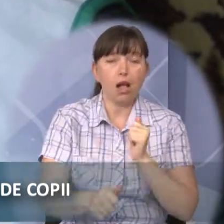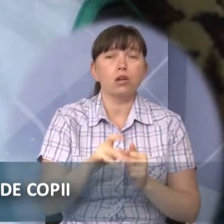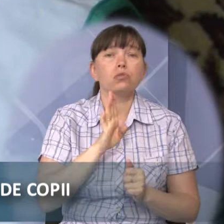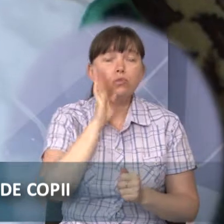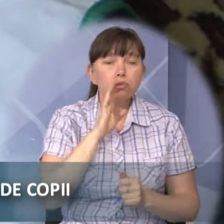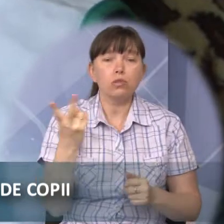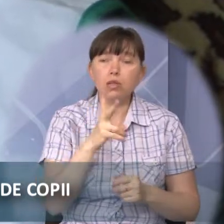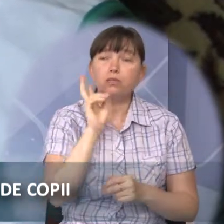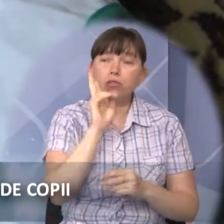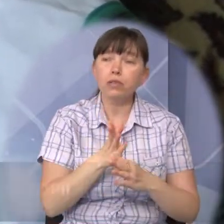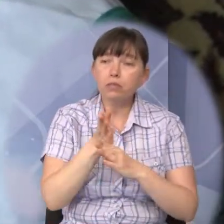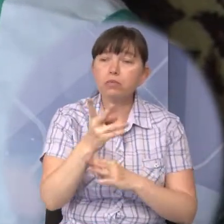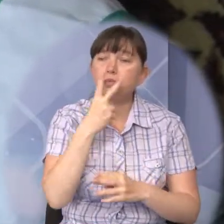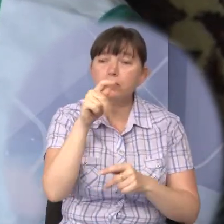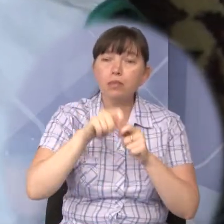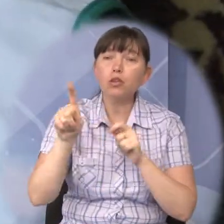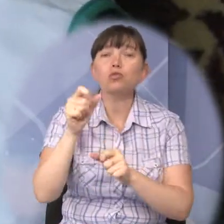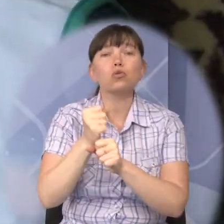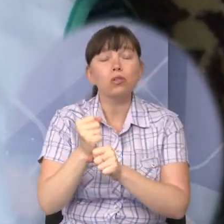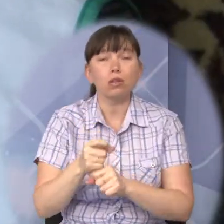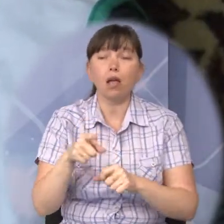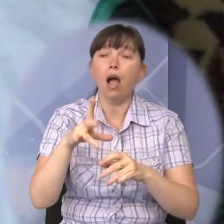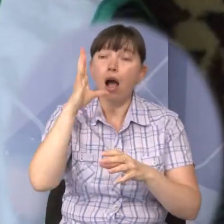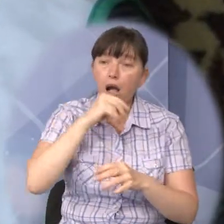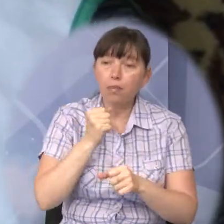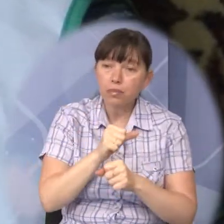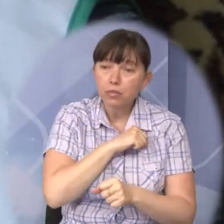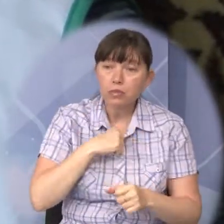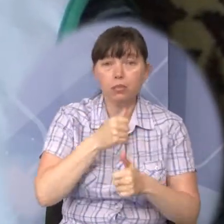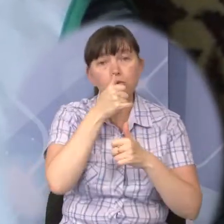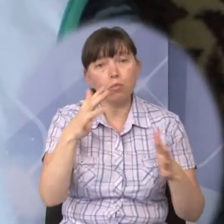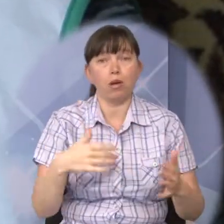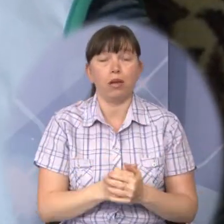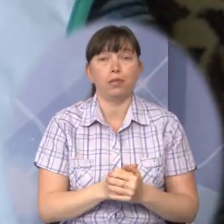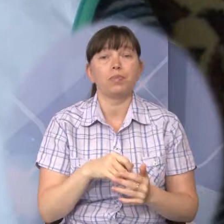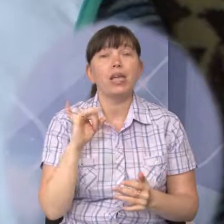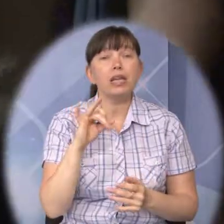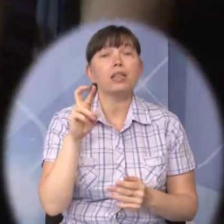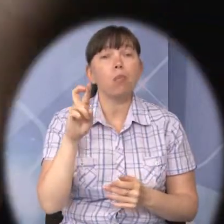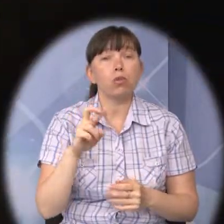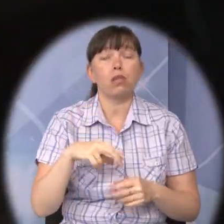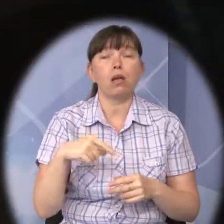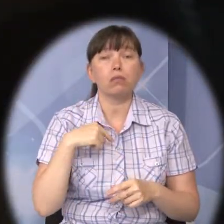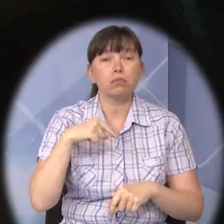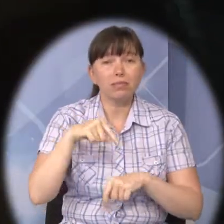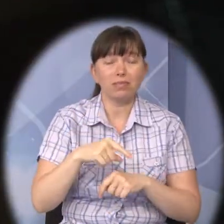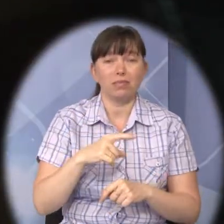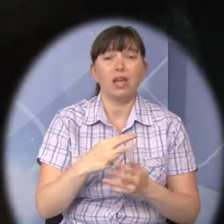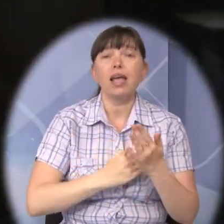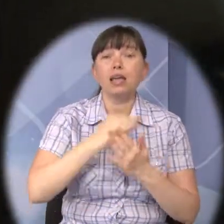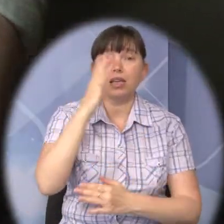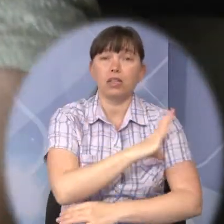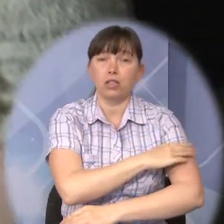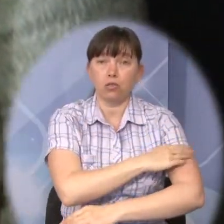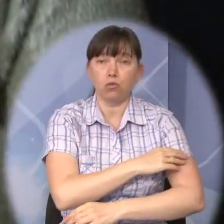dimineața trebuie să mă scol, să mă duc la cineva, să văd cine ce face. Să descurcă, nu se descurcă. Elena Botnar spune că, suferind